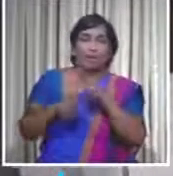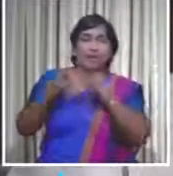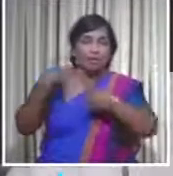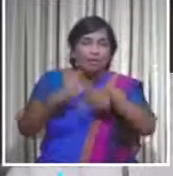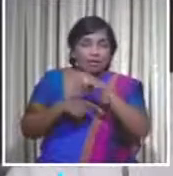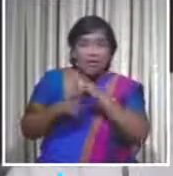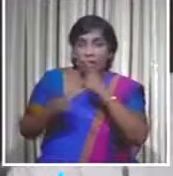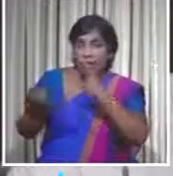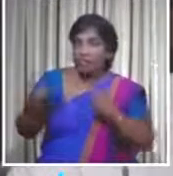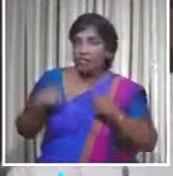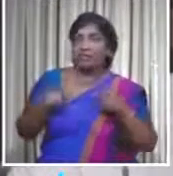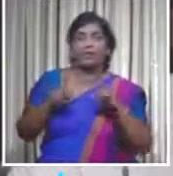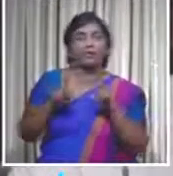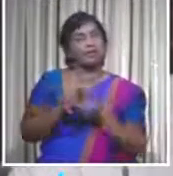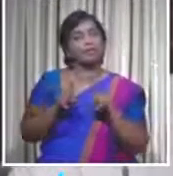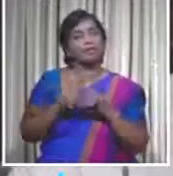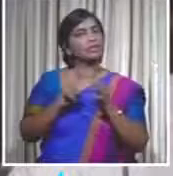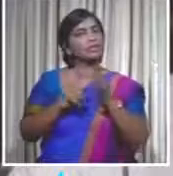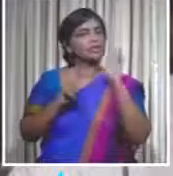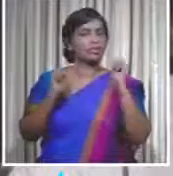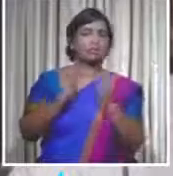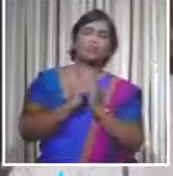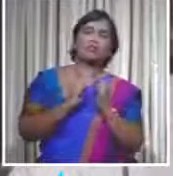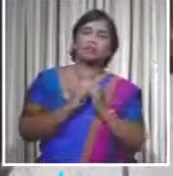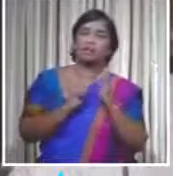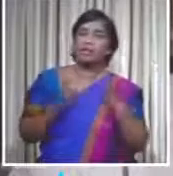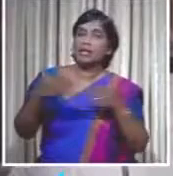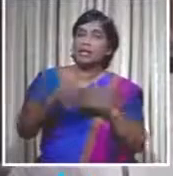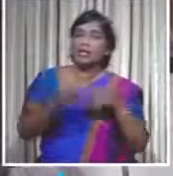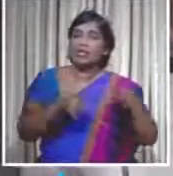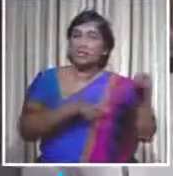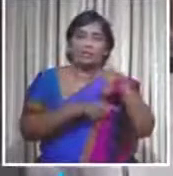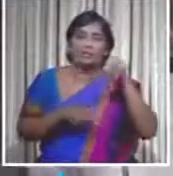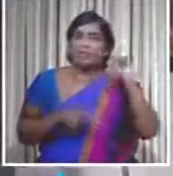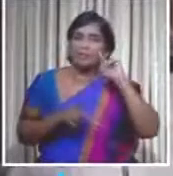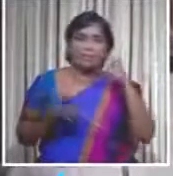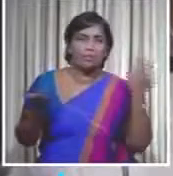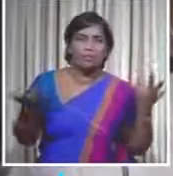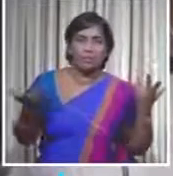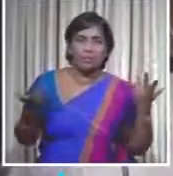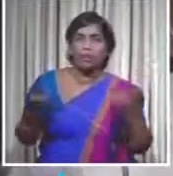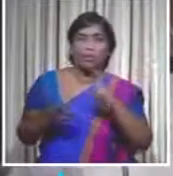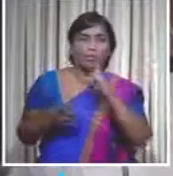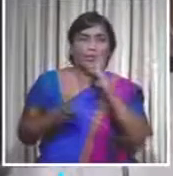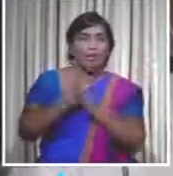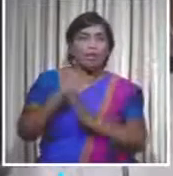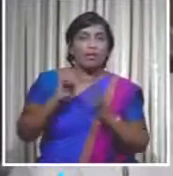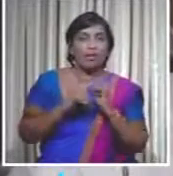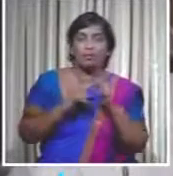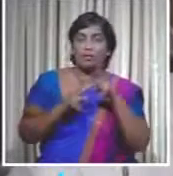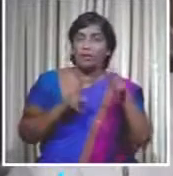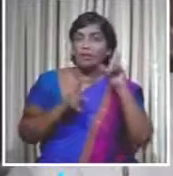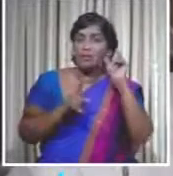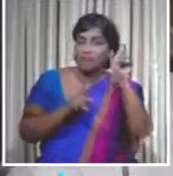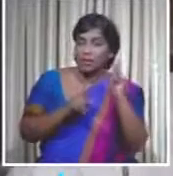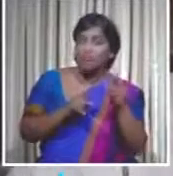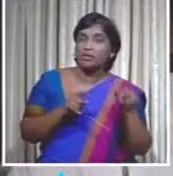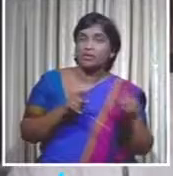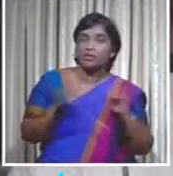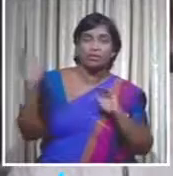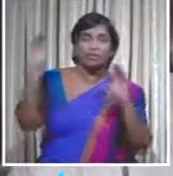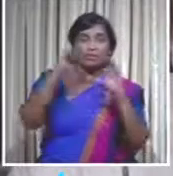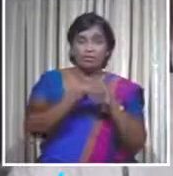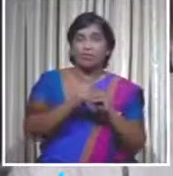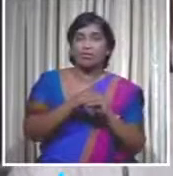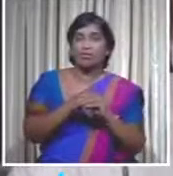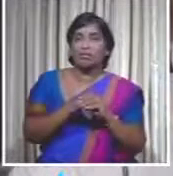උදවිය කියන අයත් එක්ක තමයි ජනාධිපතිතුමා වැඩ කරන්නේ. කැබිනට් එක දන්නෙත් නැහැ. දැන් අධිකරණ ඇමතිතුමාගේ විශේෂේශ්‍රේට ඒ පත්වීම් ලබා